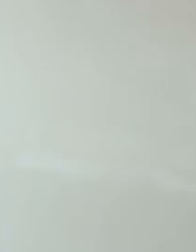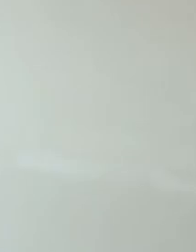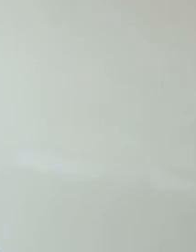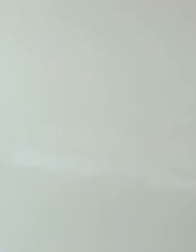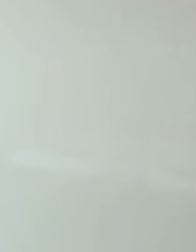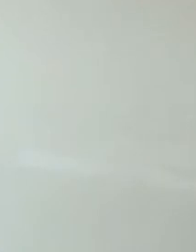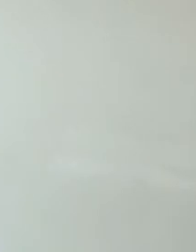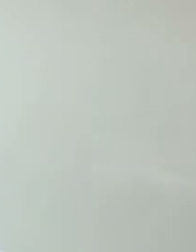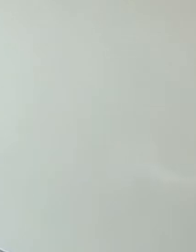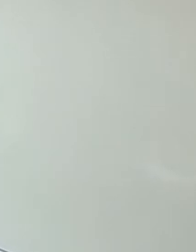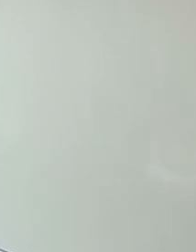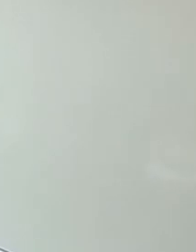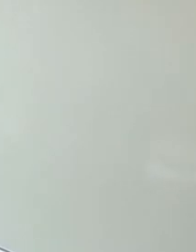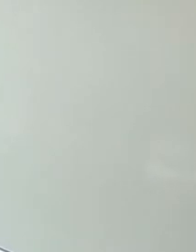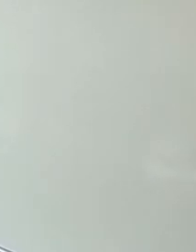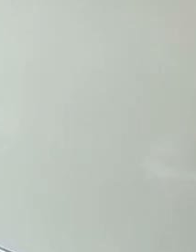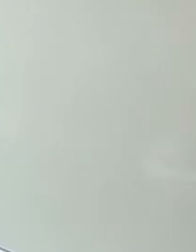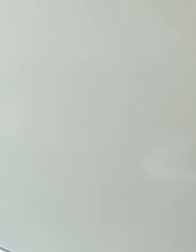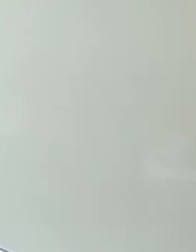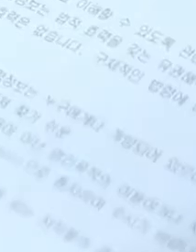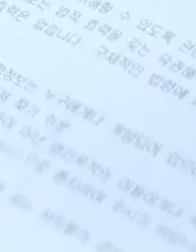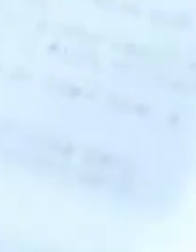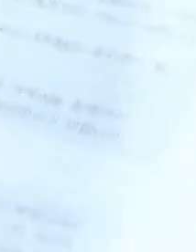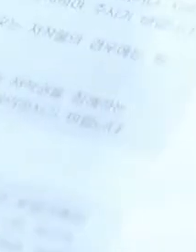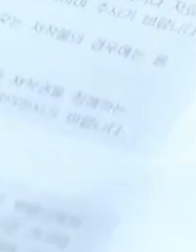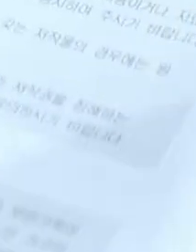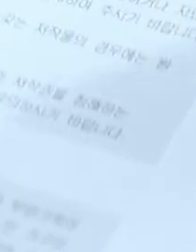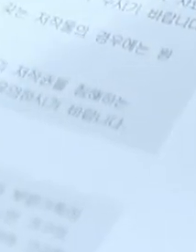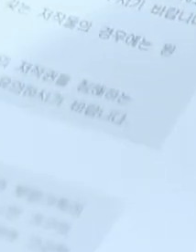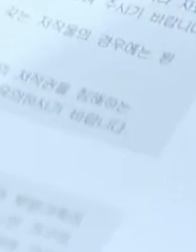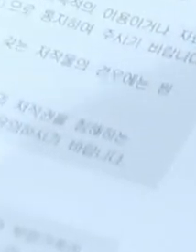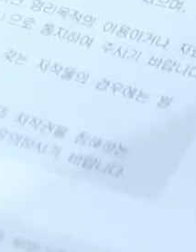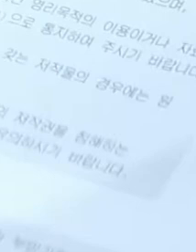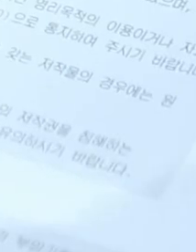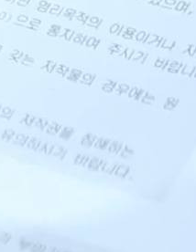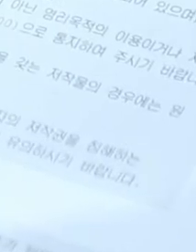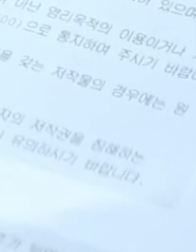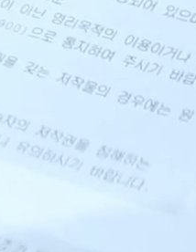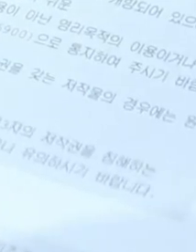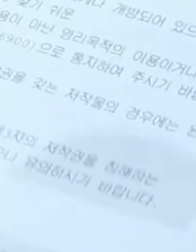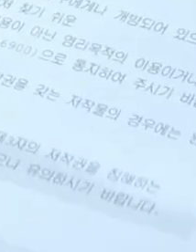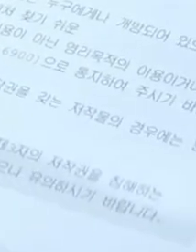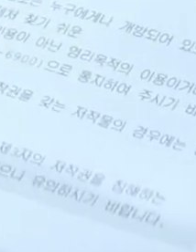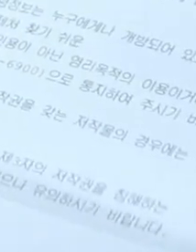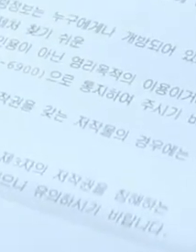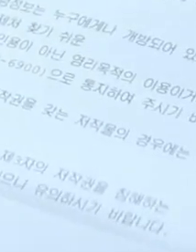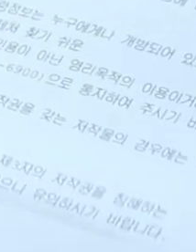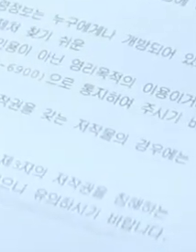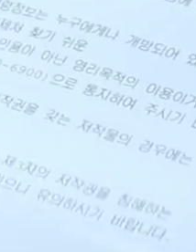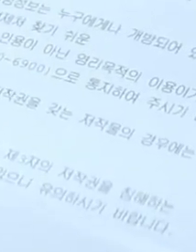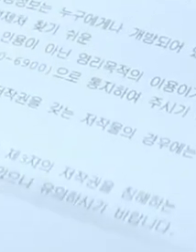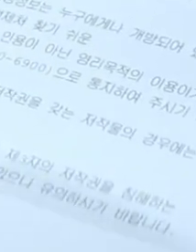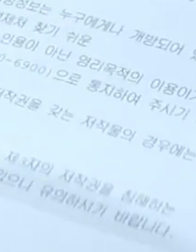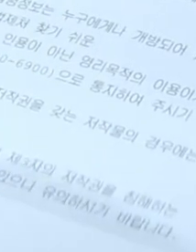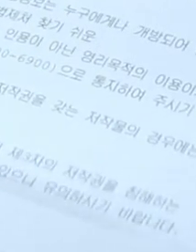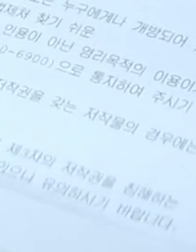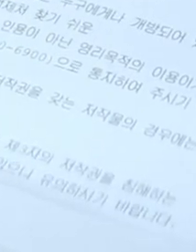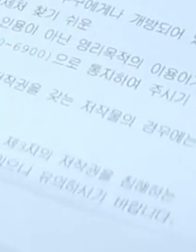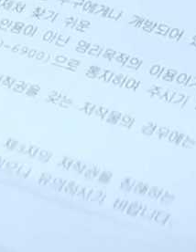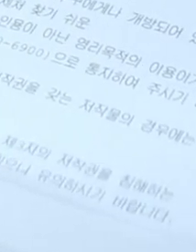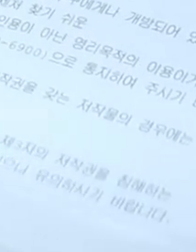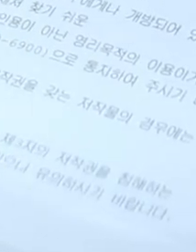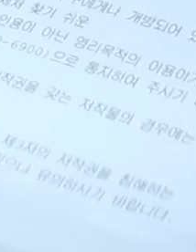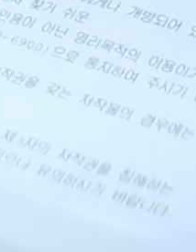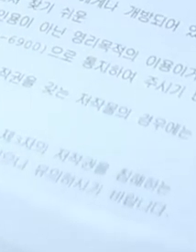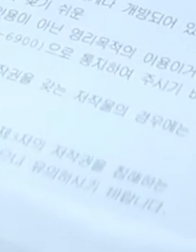읽기 쉽게 바꿀 거예요. 여러분들 그 앞에 책 한번 봐보세요. 자 여기서 어때요? 내용이 어려워요. 뭐래요? 너무 길어요. 너무